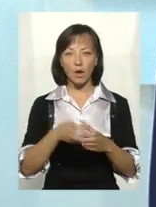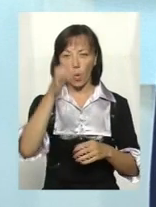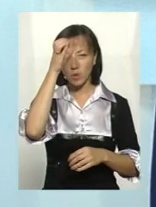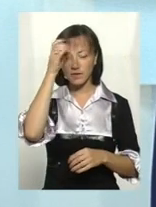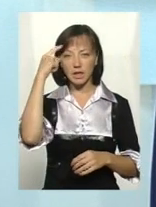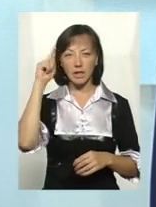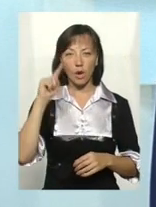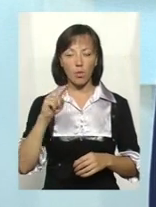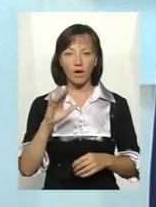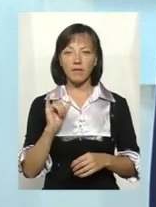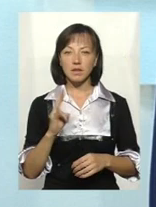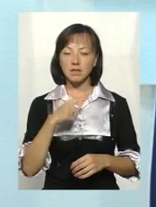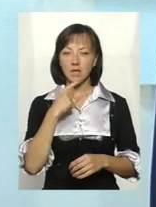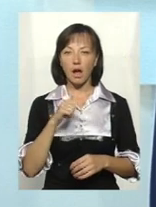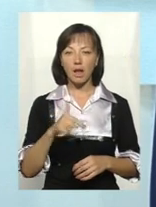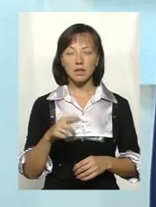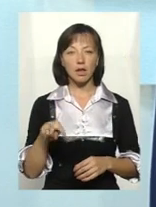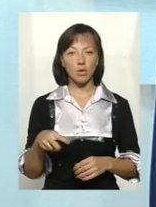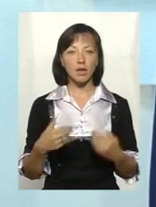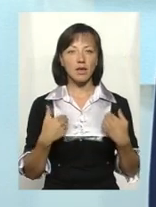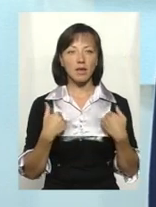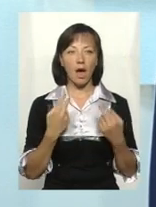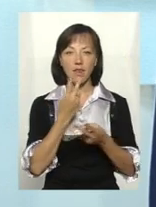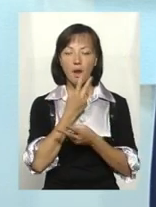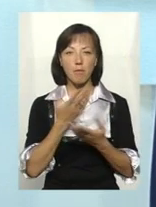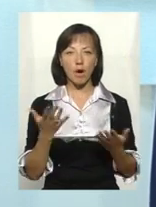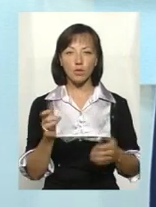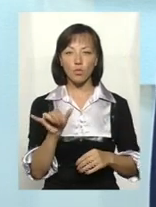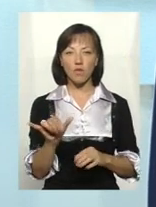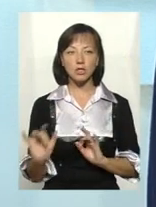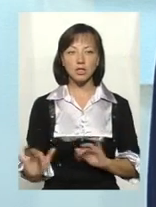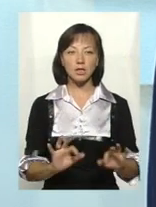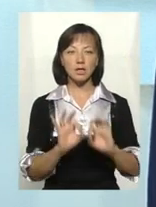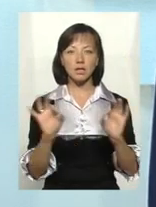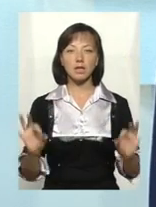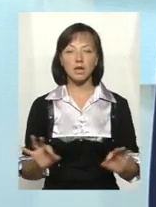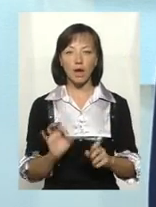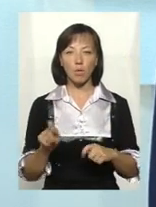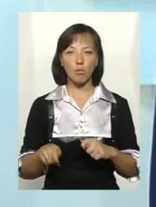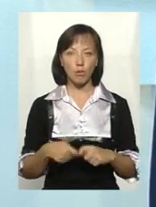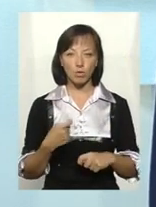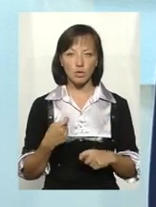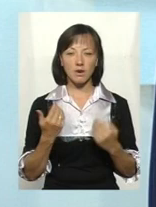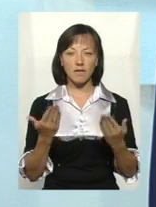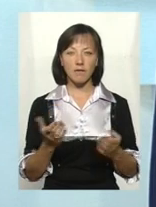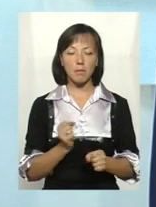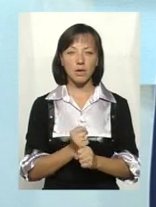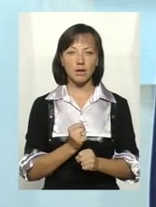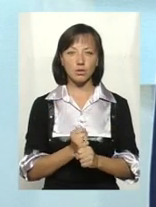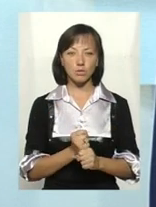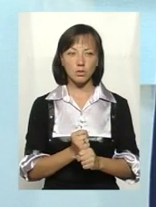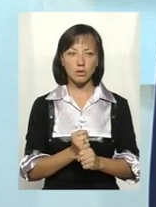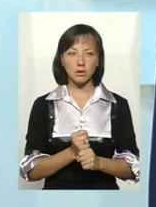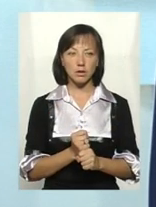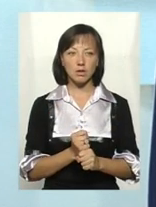науки. Він сказав, Галина Леонтіївна, я не бачу у ваших діях ніяких порушень. Ви працюєте,